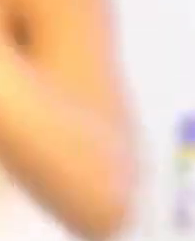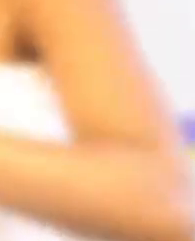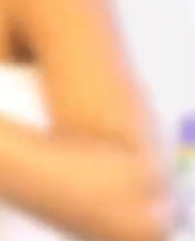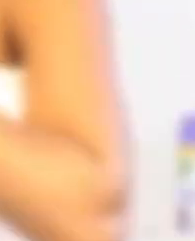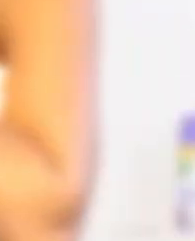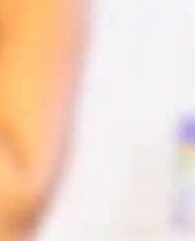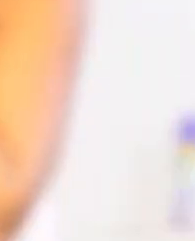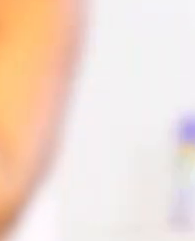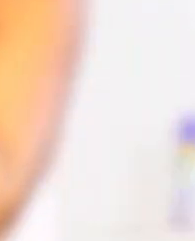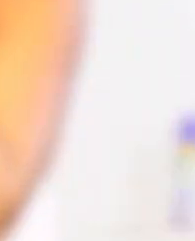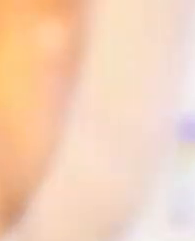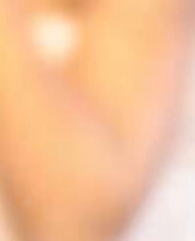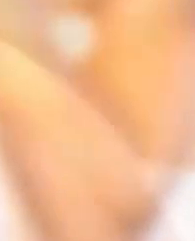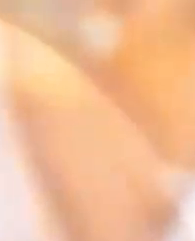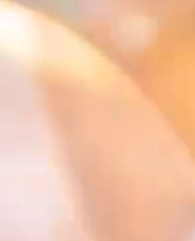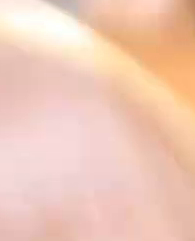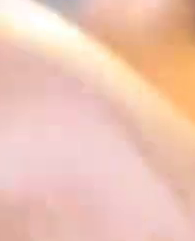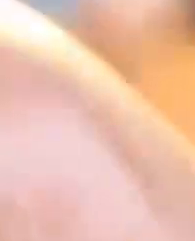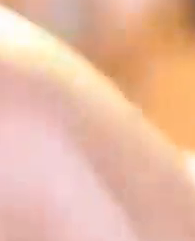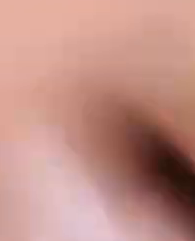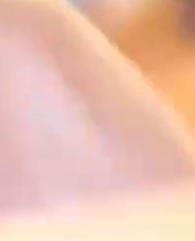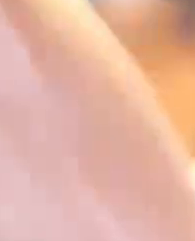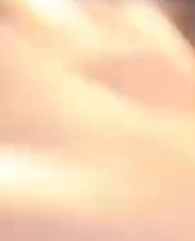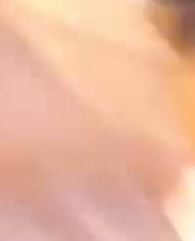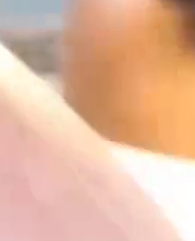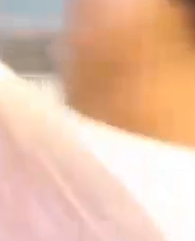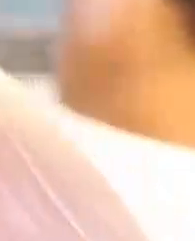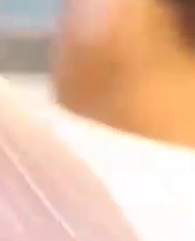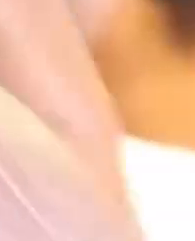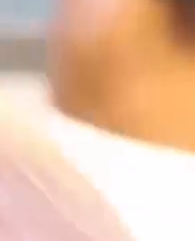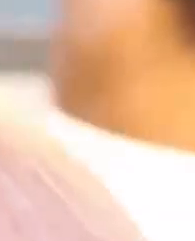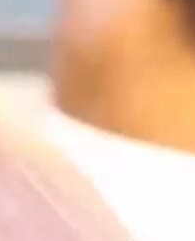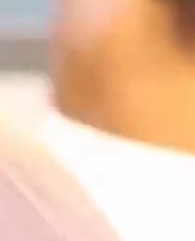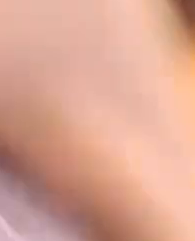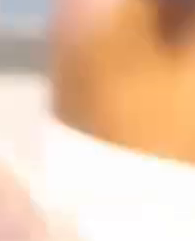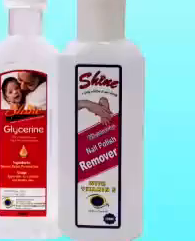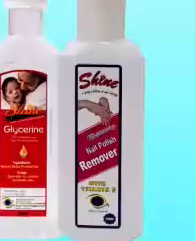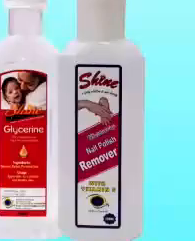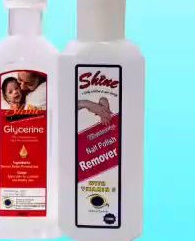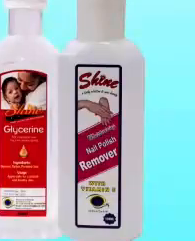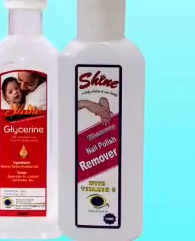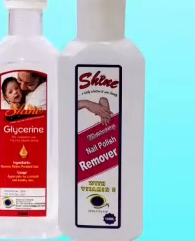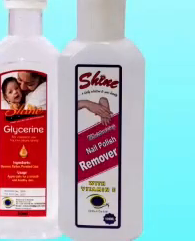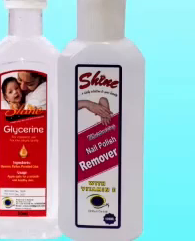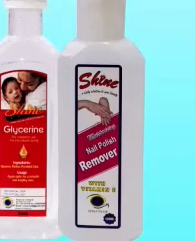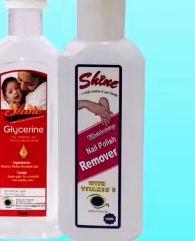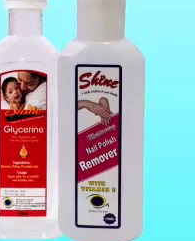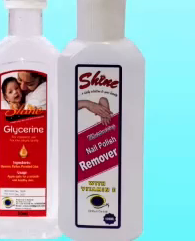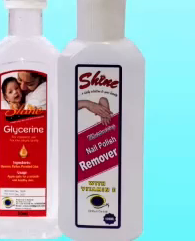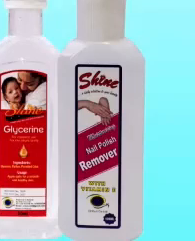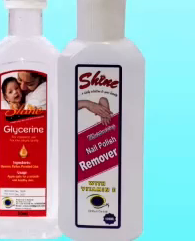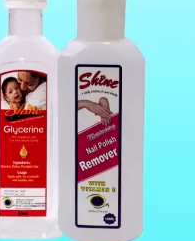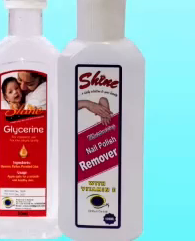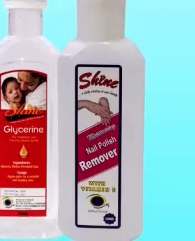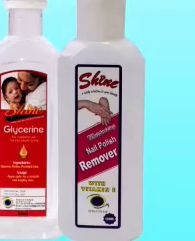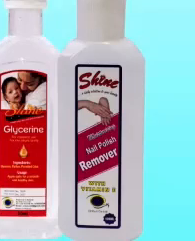Niko agaciro k'uruhu rwawe wabukazi ukabukira usiga inenge mvamahanga. Iwacu hari abahanga